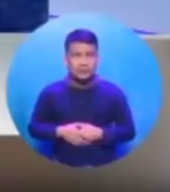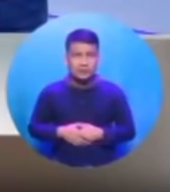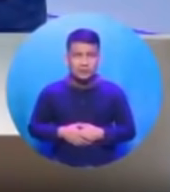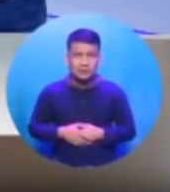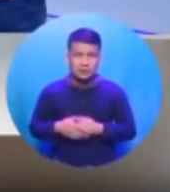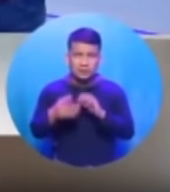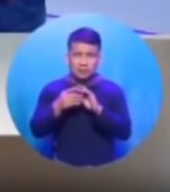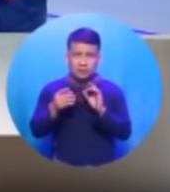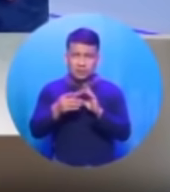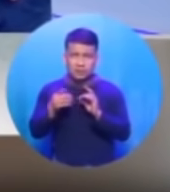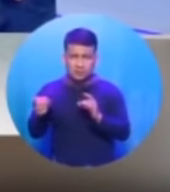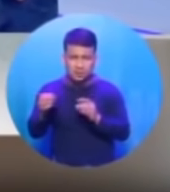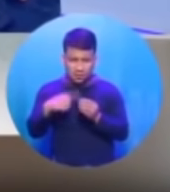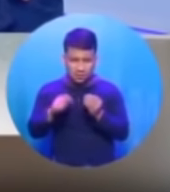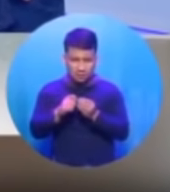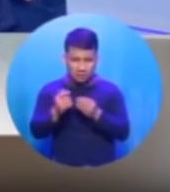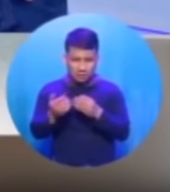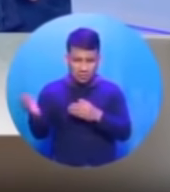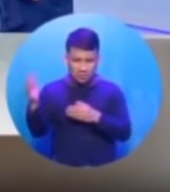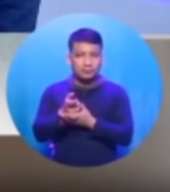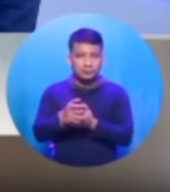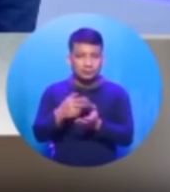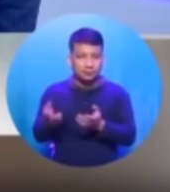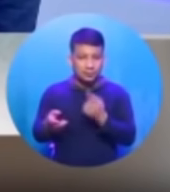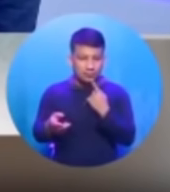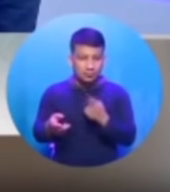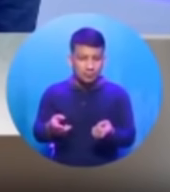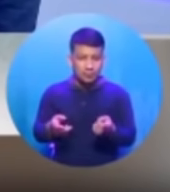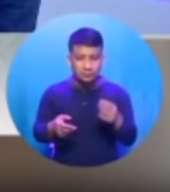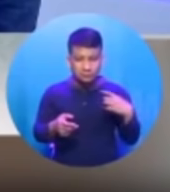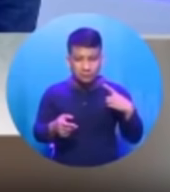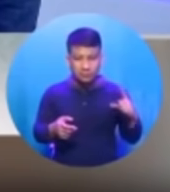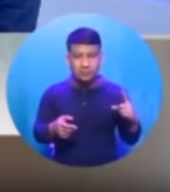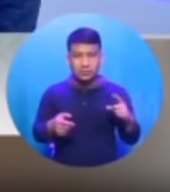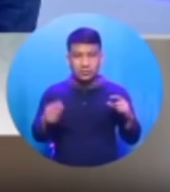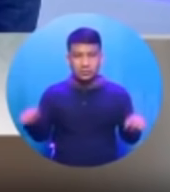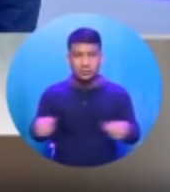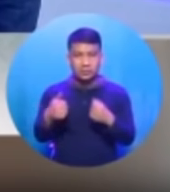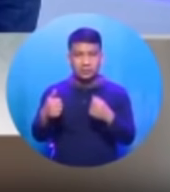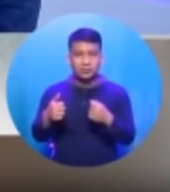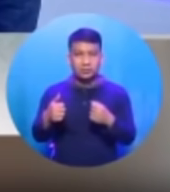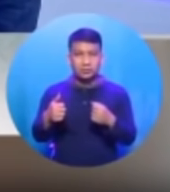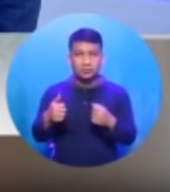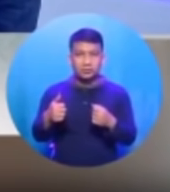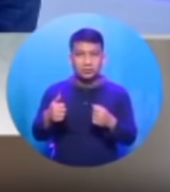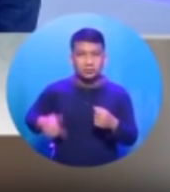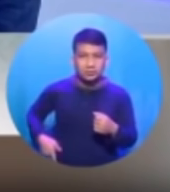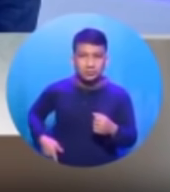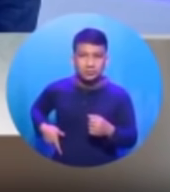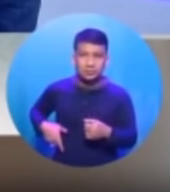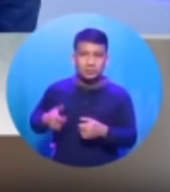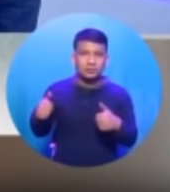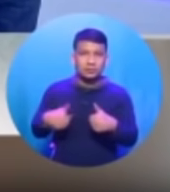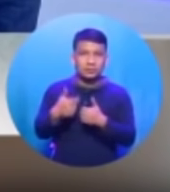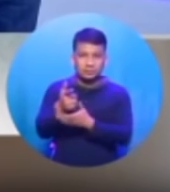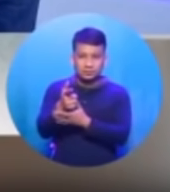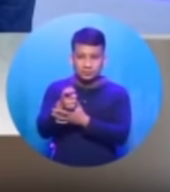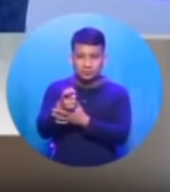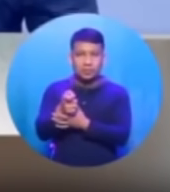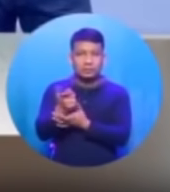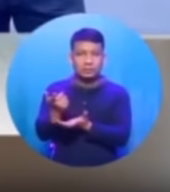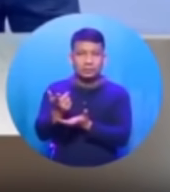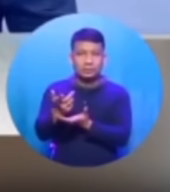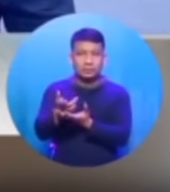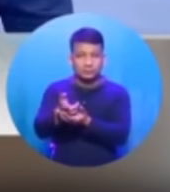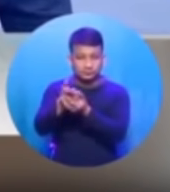Pwede yung pakikwento yung buong pangyari, ma'am? Sabi po nila na na-aksidenteng nakalabit lang yung barel. Eh, paano po